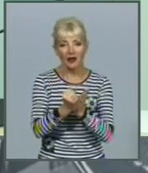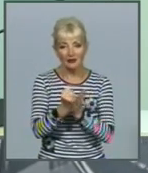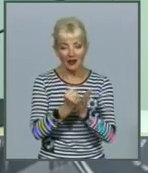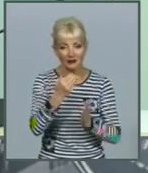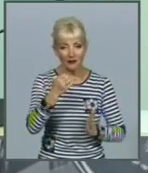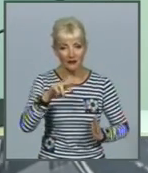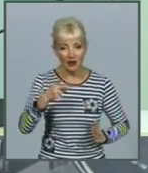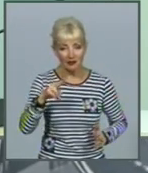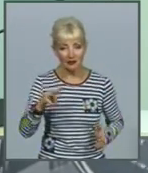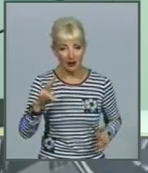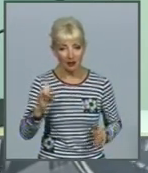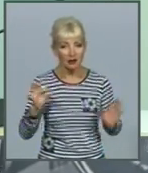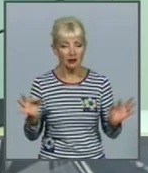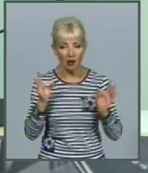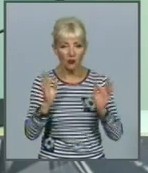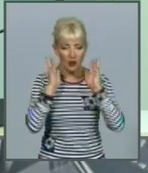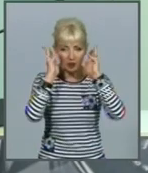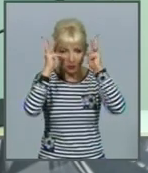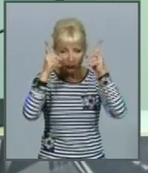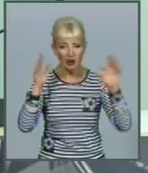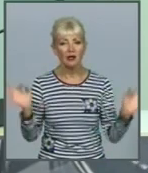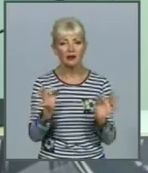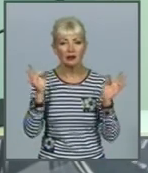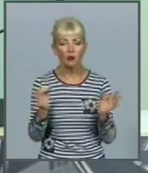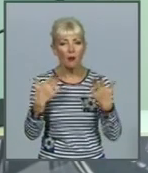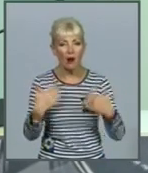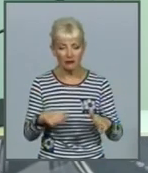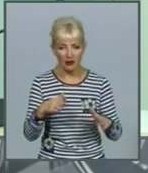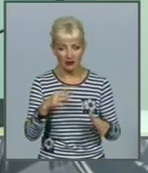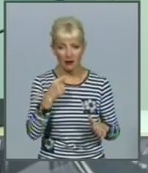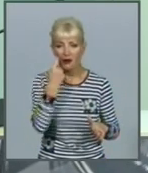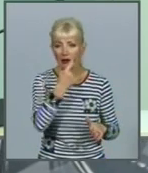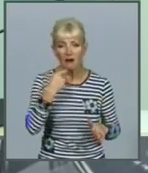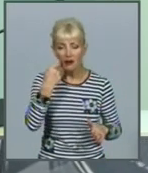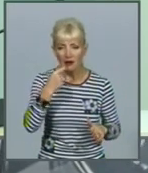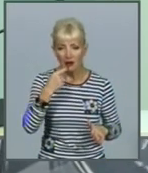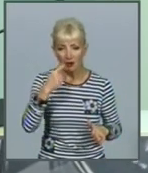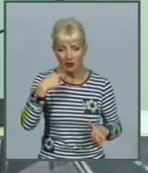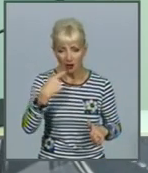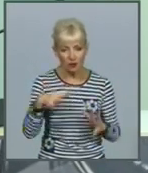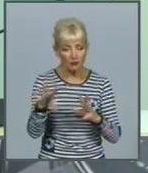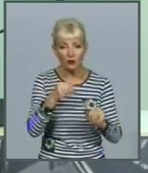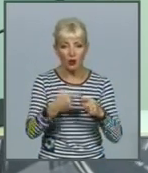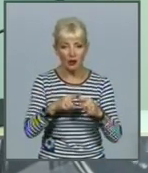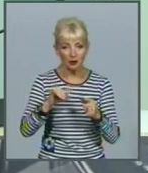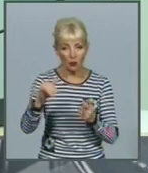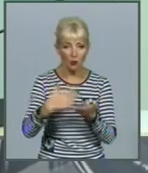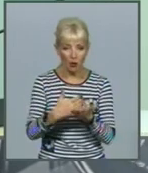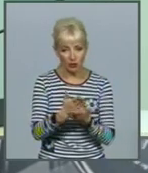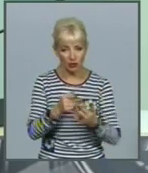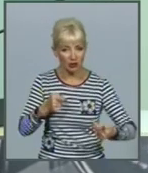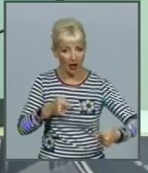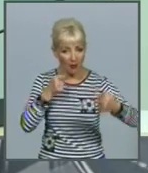Никакого инсульта, никакой потери речи. Все это в головах у политических оппонентов. Кернеса